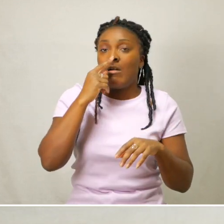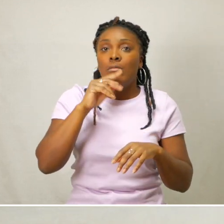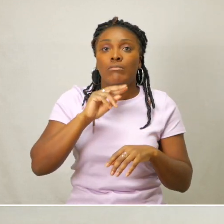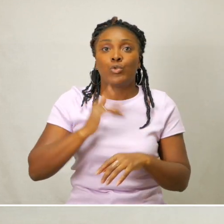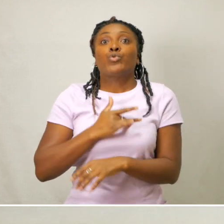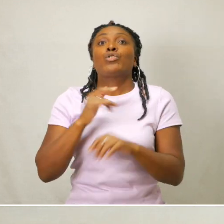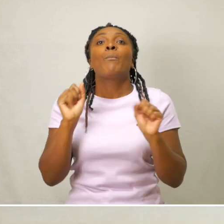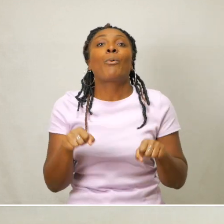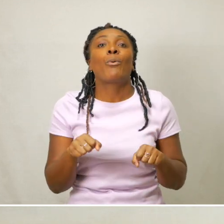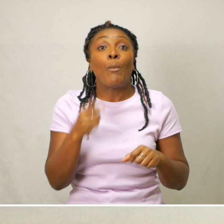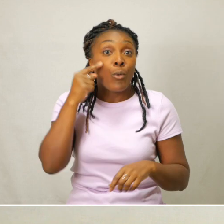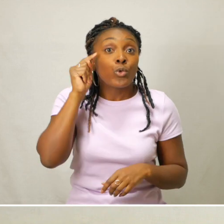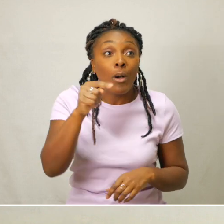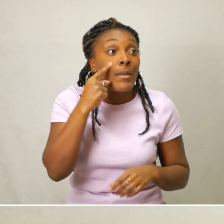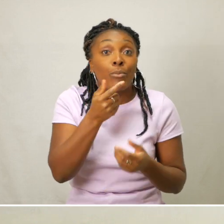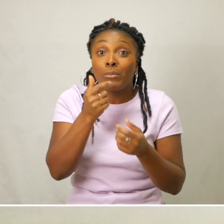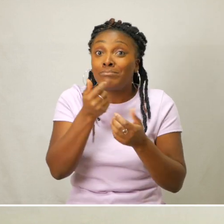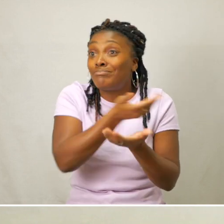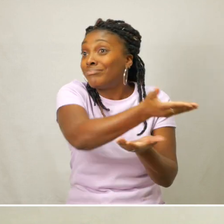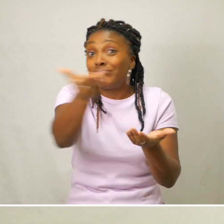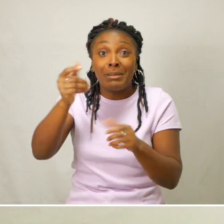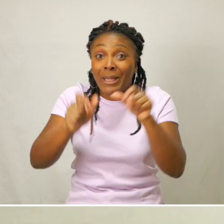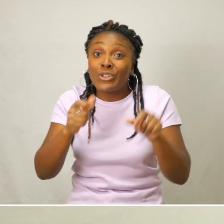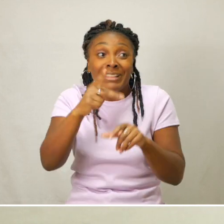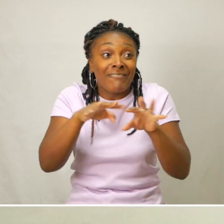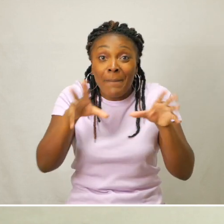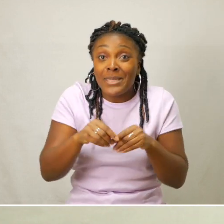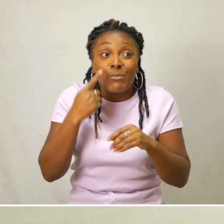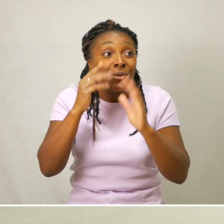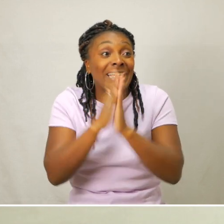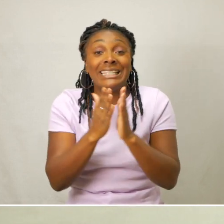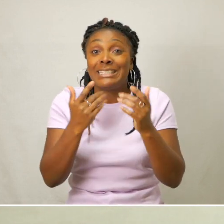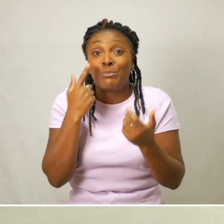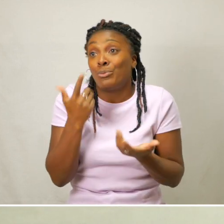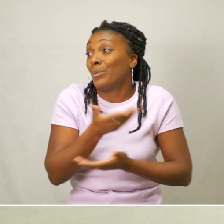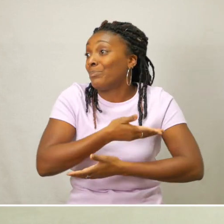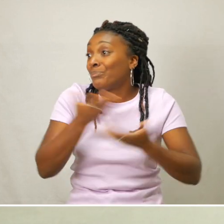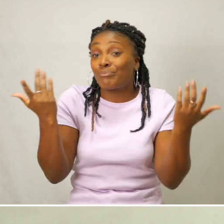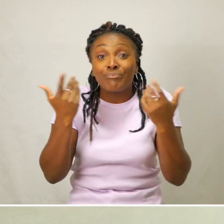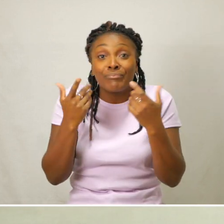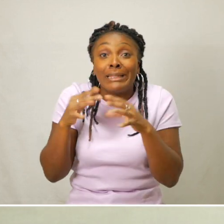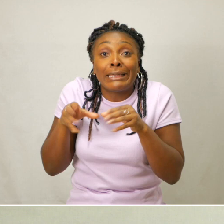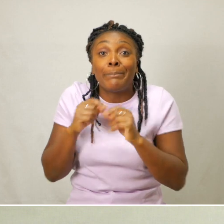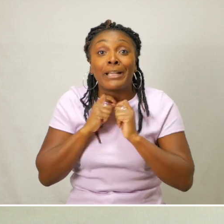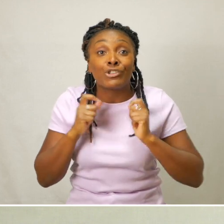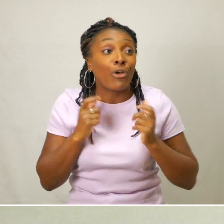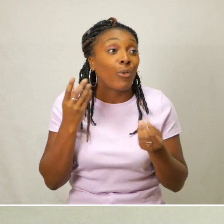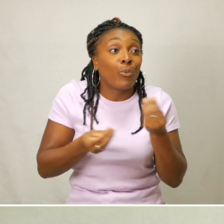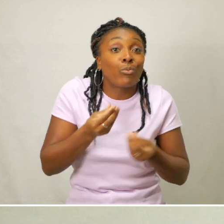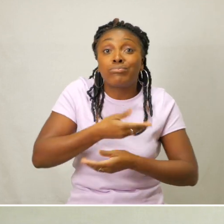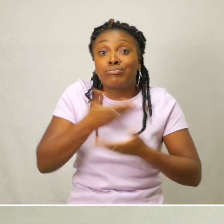c'est aussi pour ton entourage, pour ta famille, pour l'église, peut-être même pour le corps pastoral qui va entendre ça et que ça va complètement